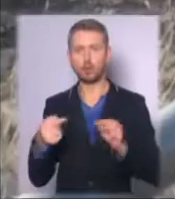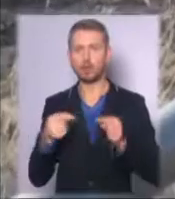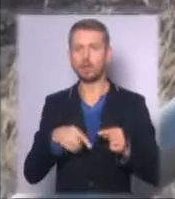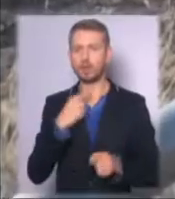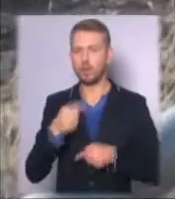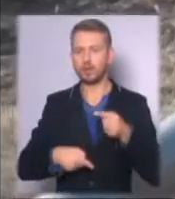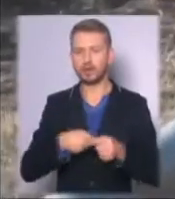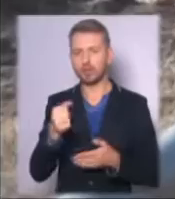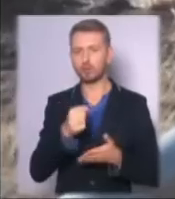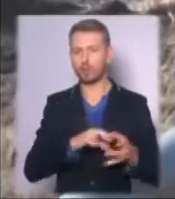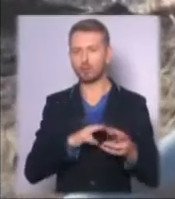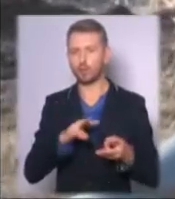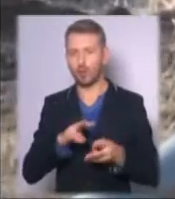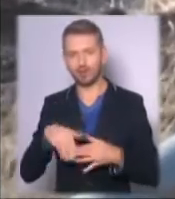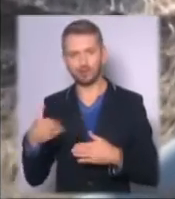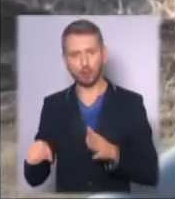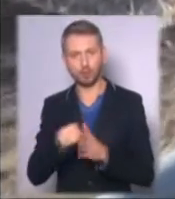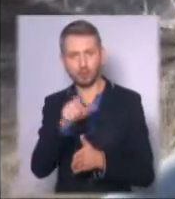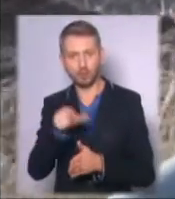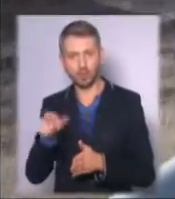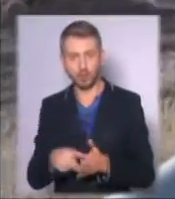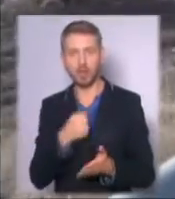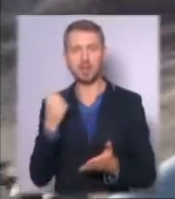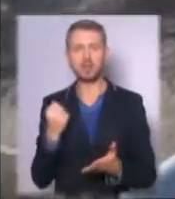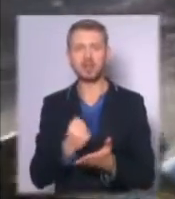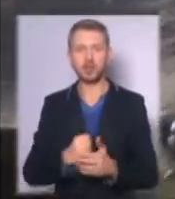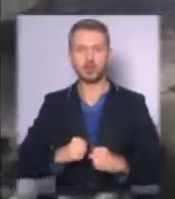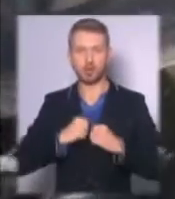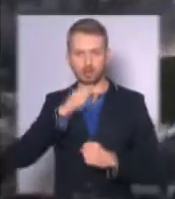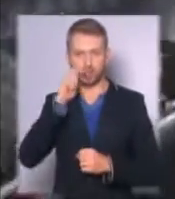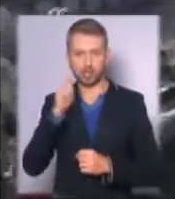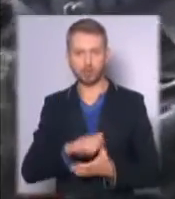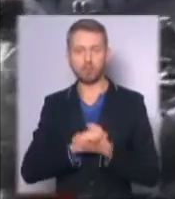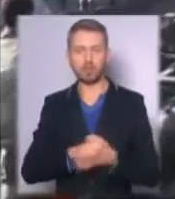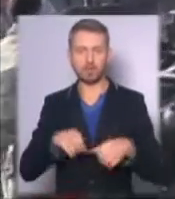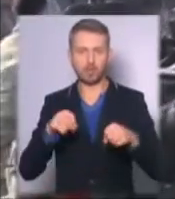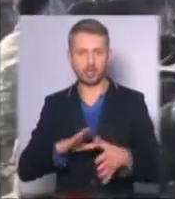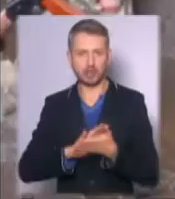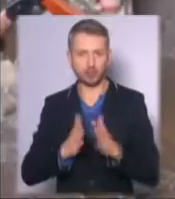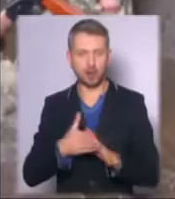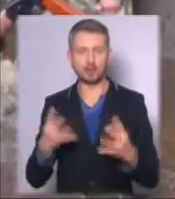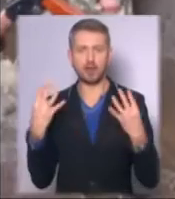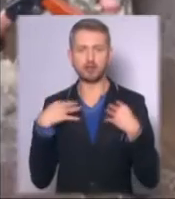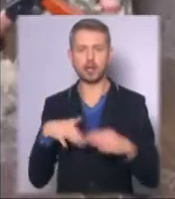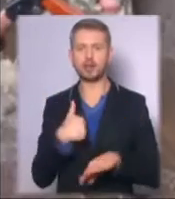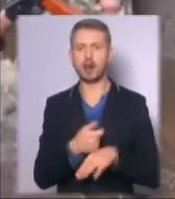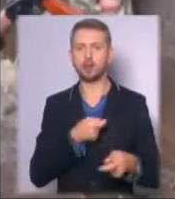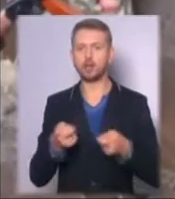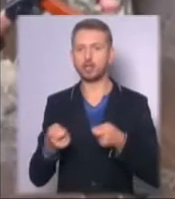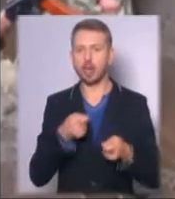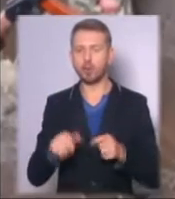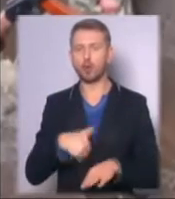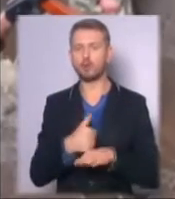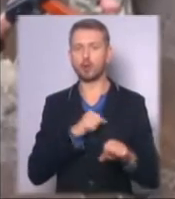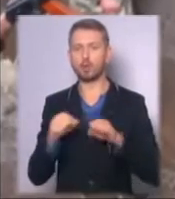збройні провокації з боку бойовиків, на підтвердження прагнень України до мирного врегулювання ситуації, начальник Генерального штабу, головнокомандувач